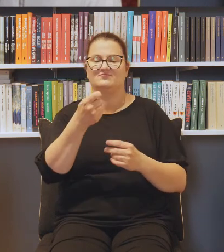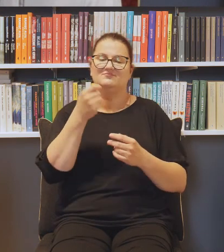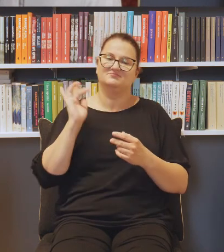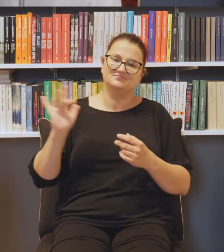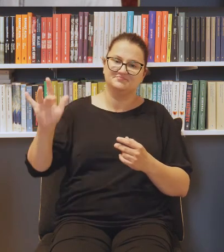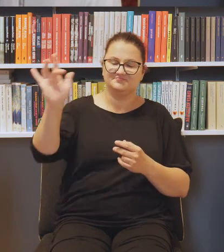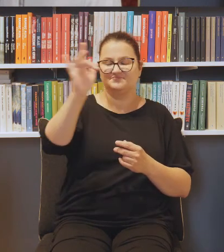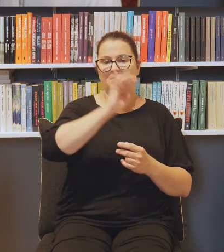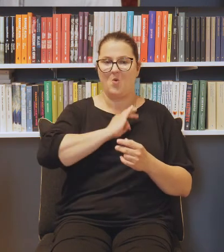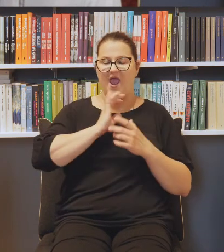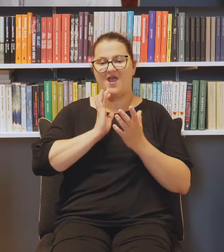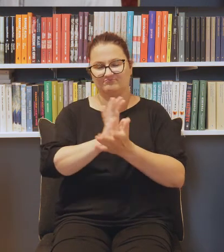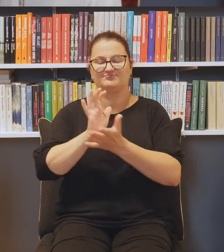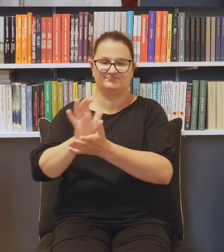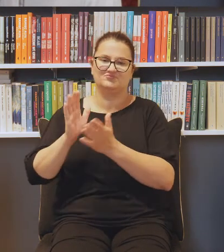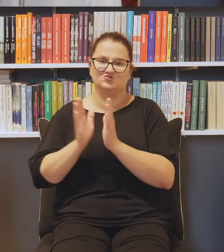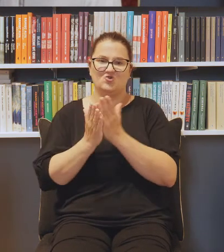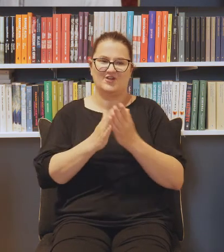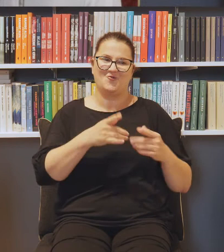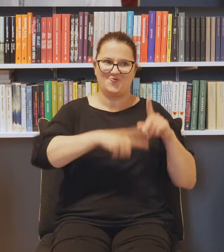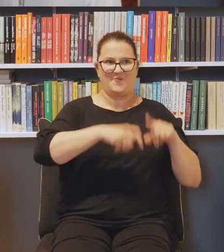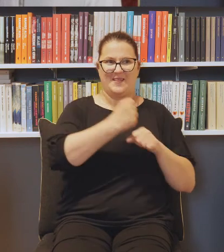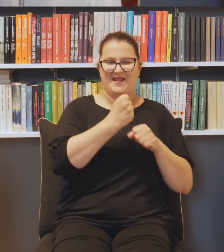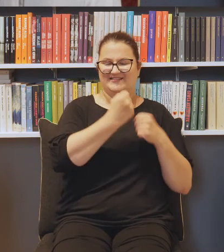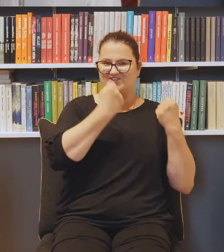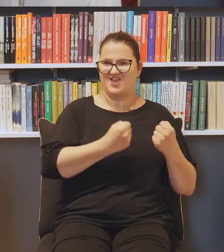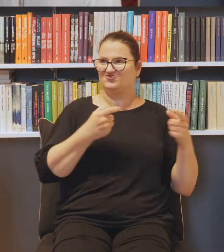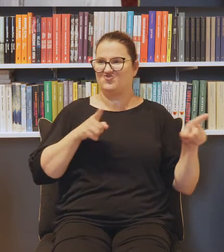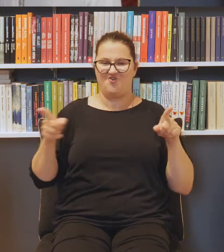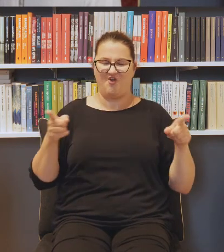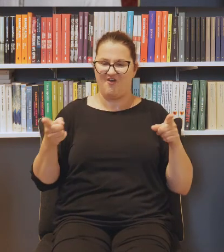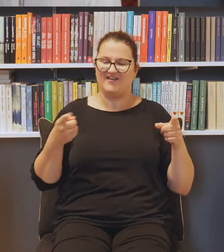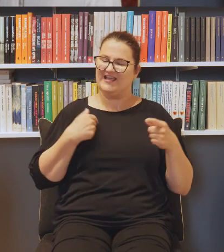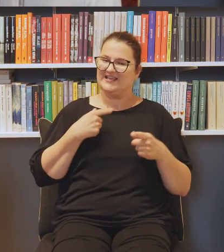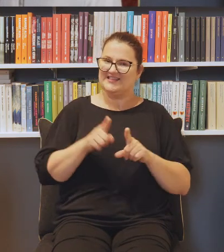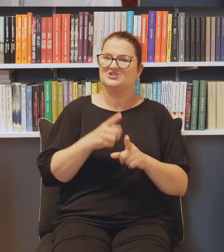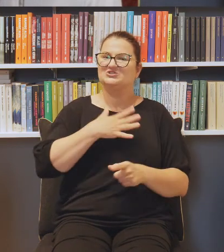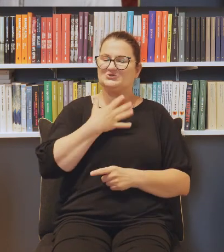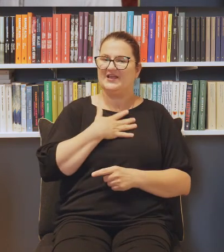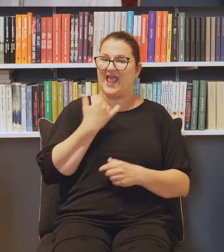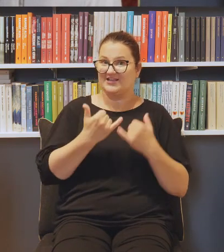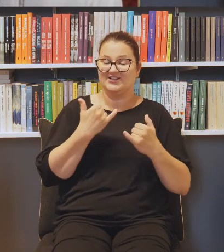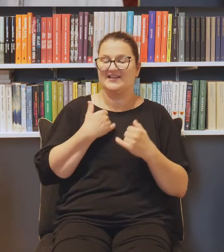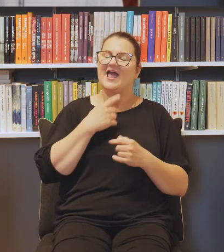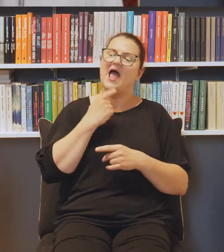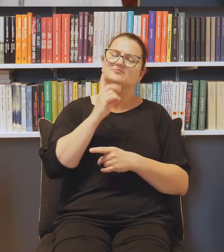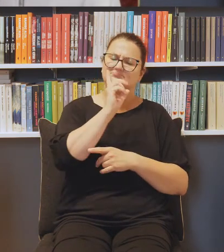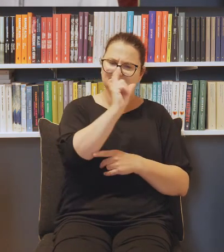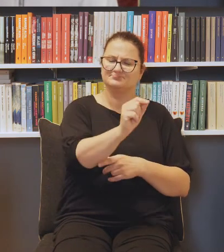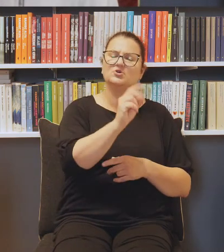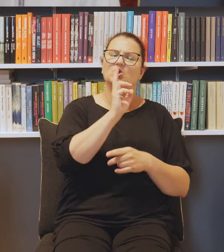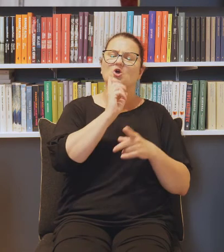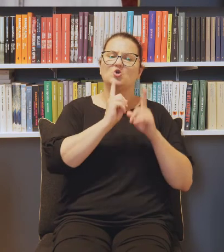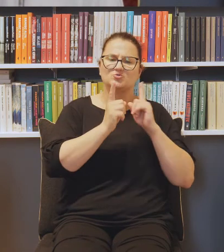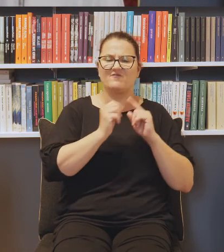to trochę pogodzić z taką normalną pracą, bo i też mam takie wrażenie, że ludzie, jak chodziłem na rozmowy kwalifikacyjne, to